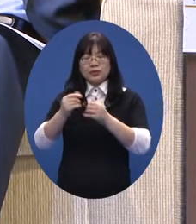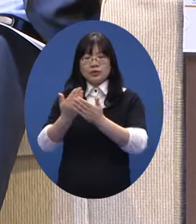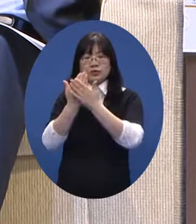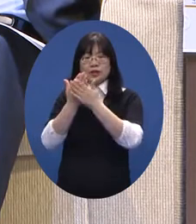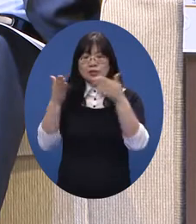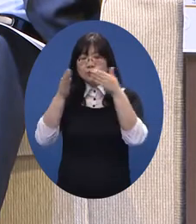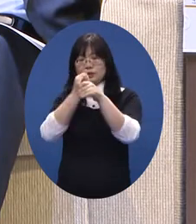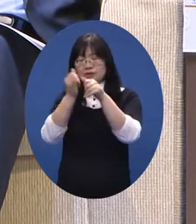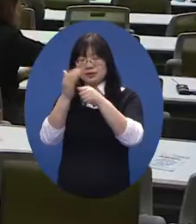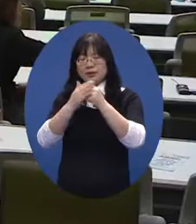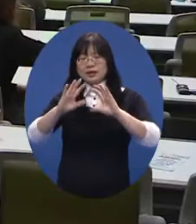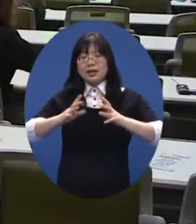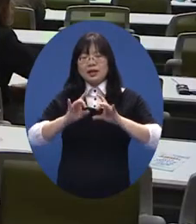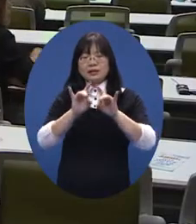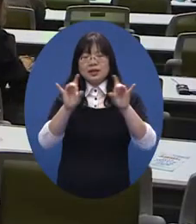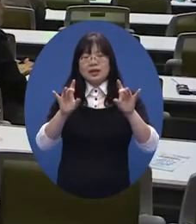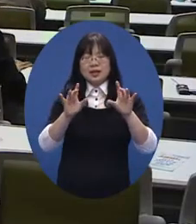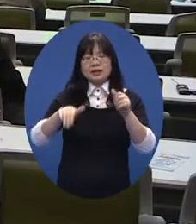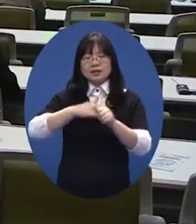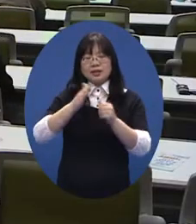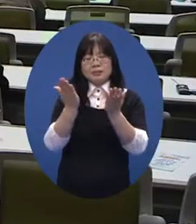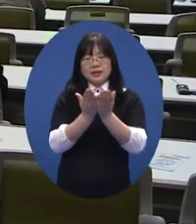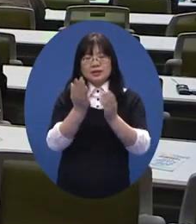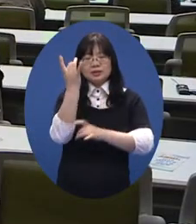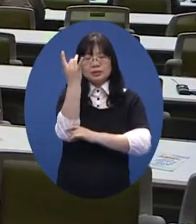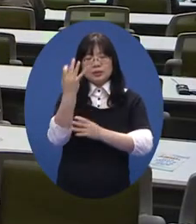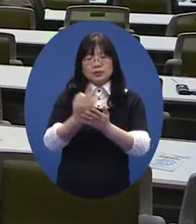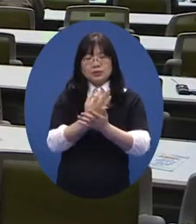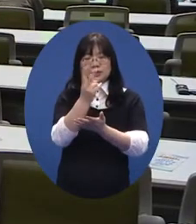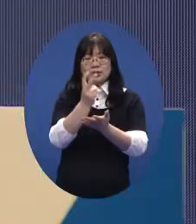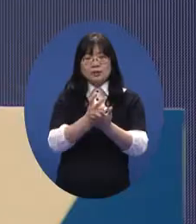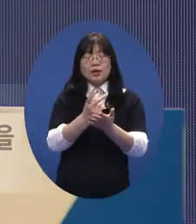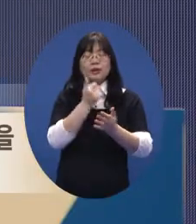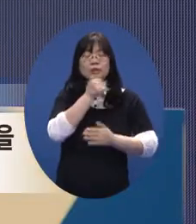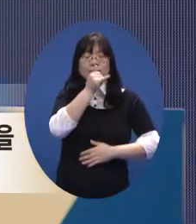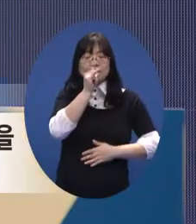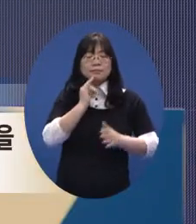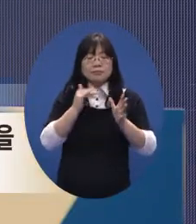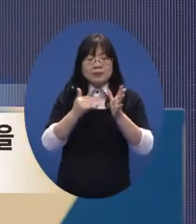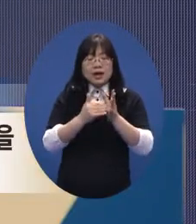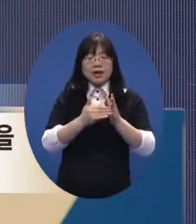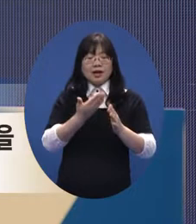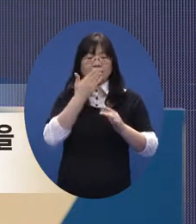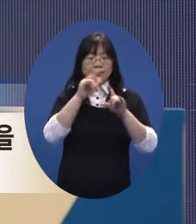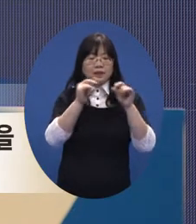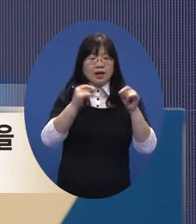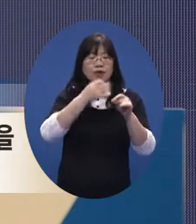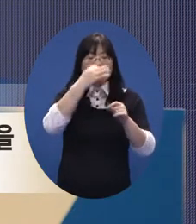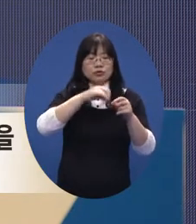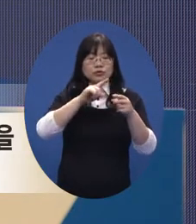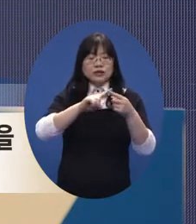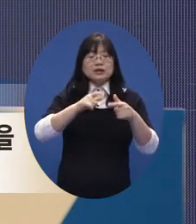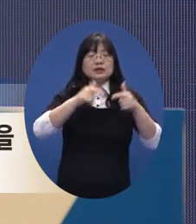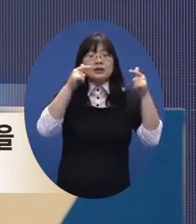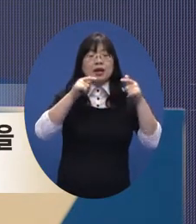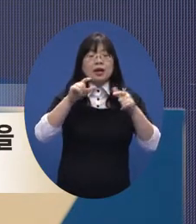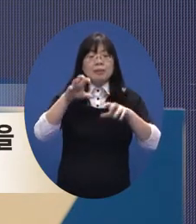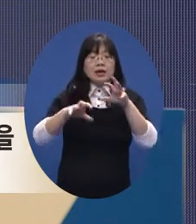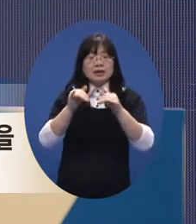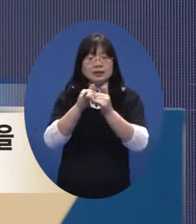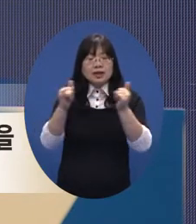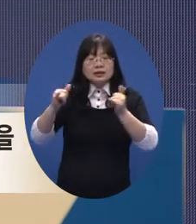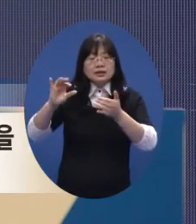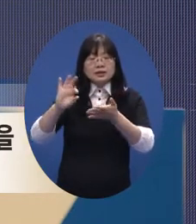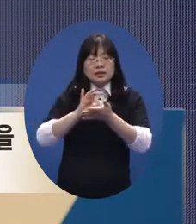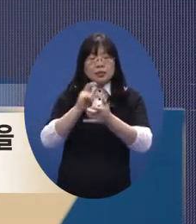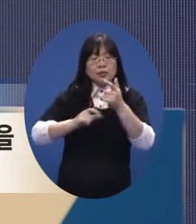등 각국의 상황에 맞는 여러 기본소득 제도가 소개됐습니다. We are eating better. When people have liquidity, the